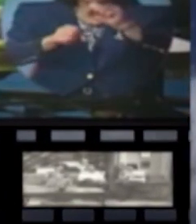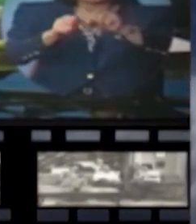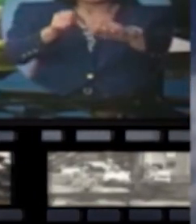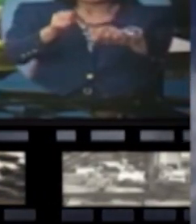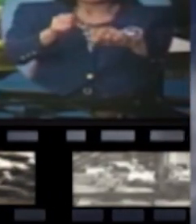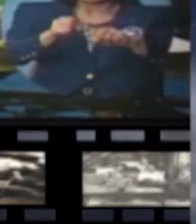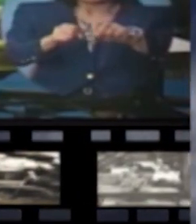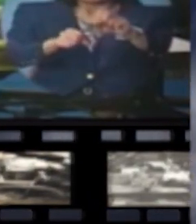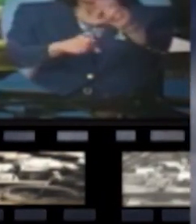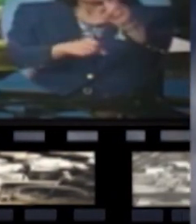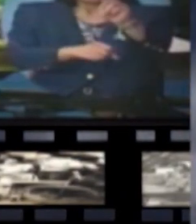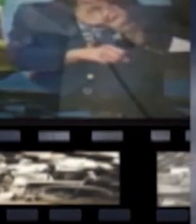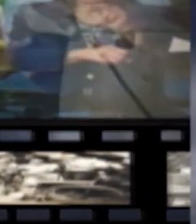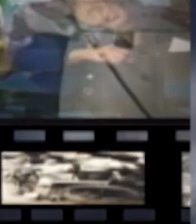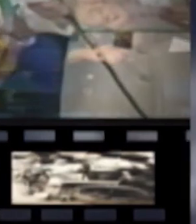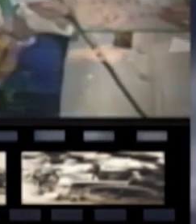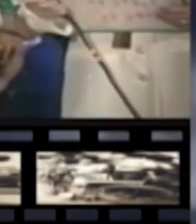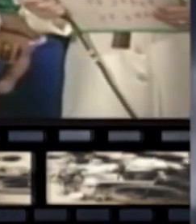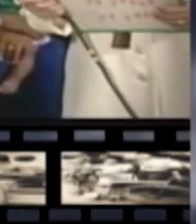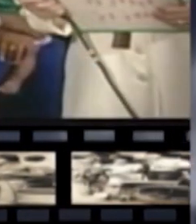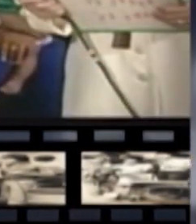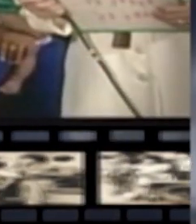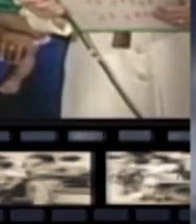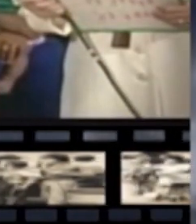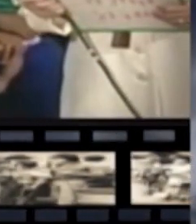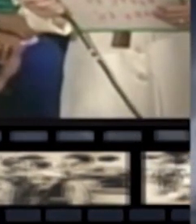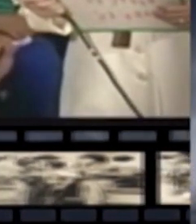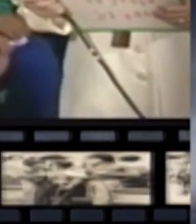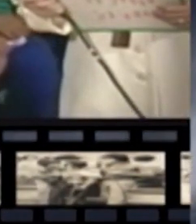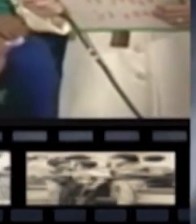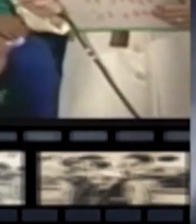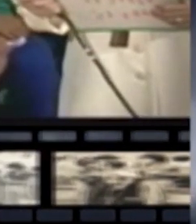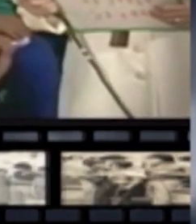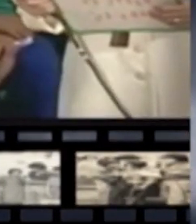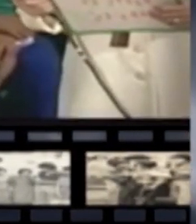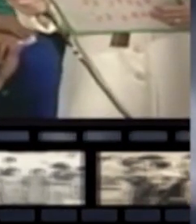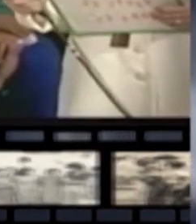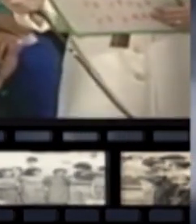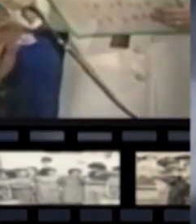Sa kanilang bait, puno